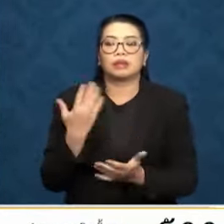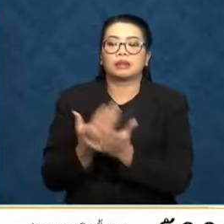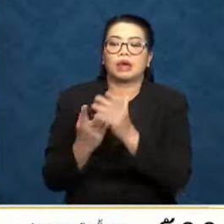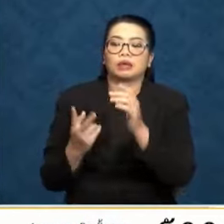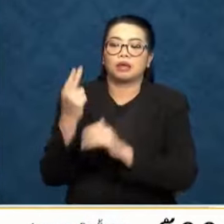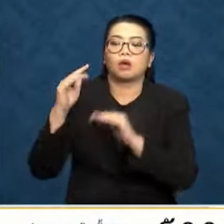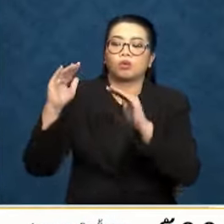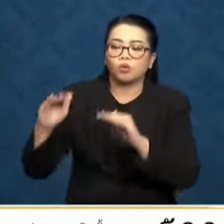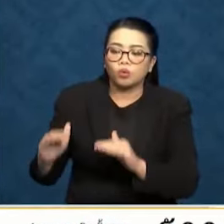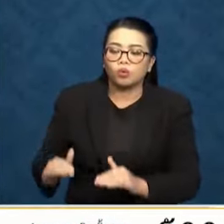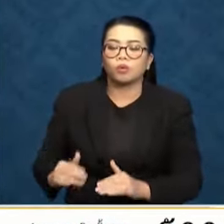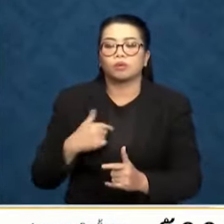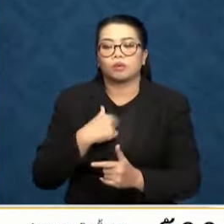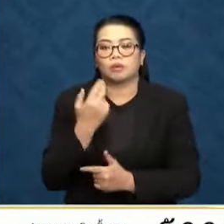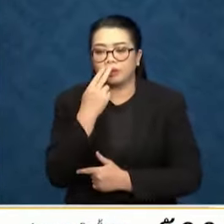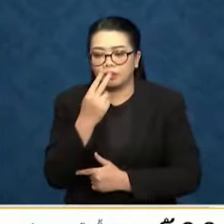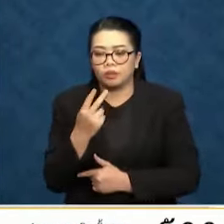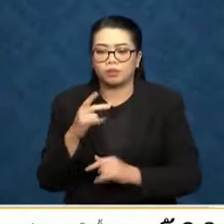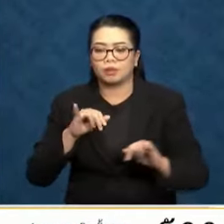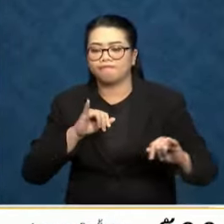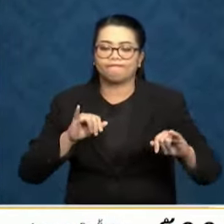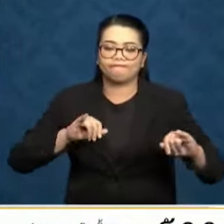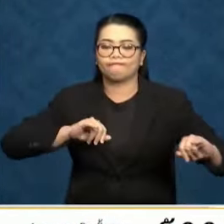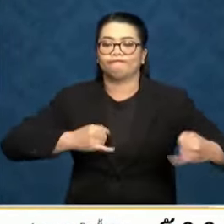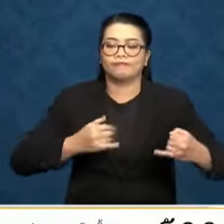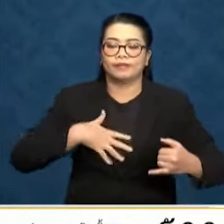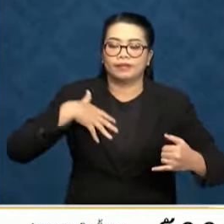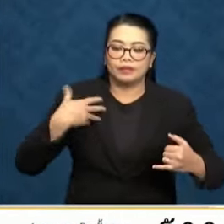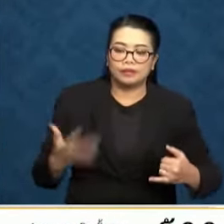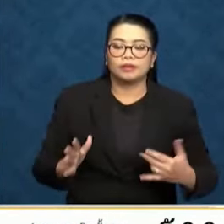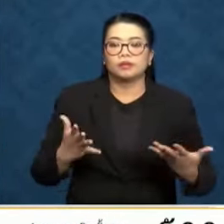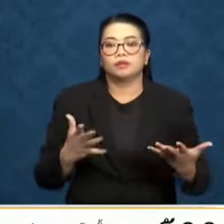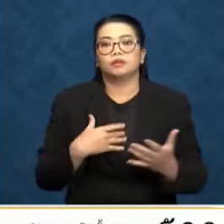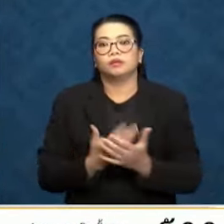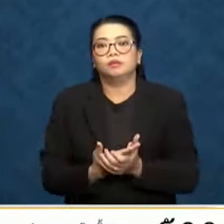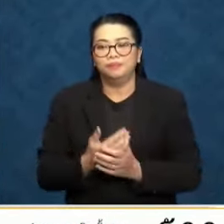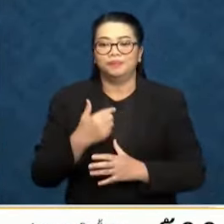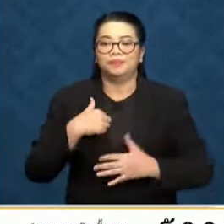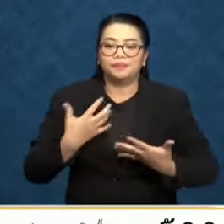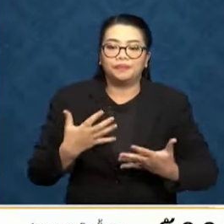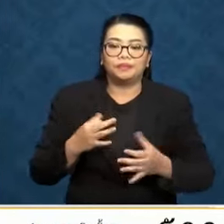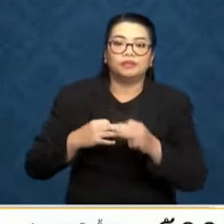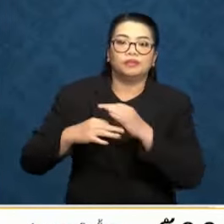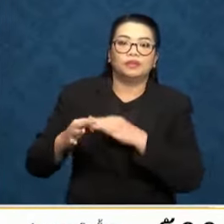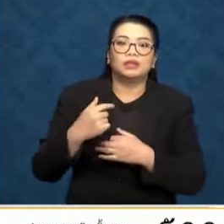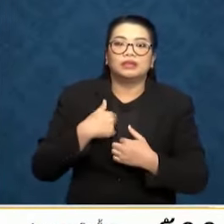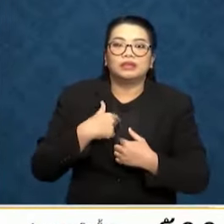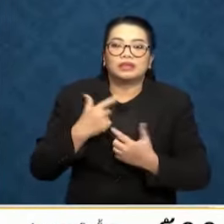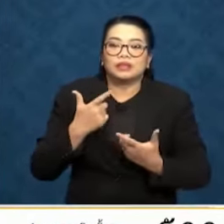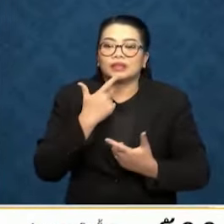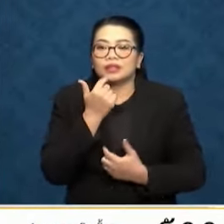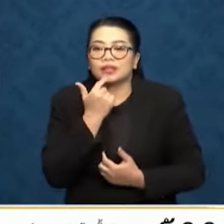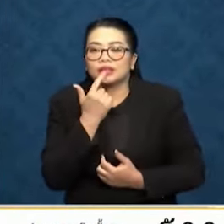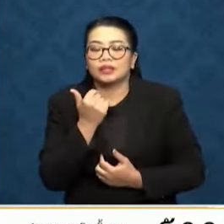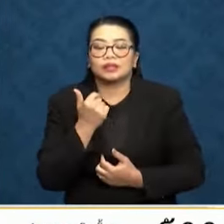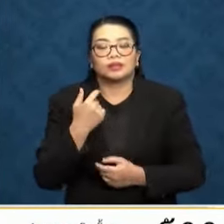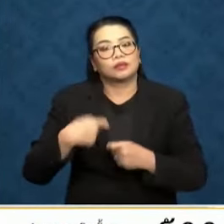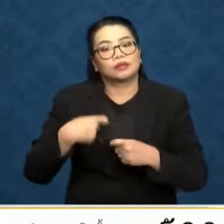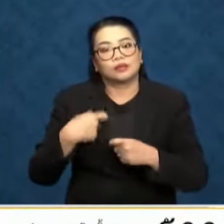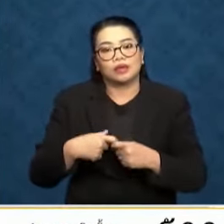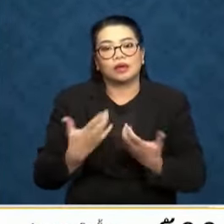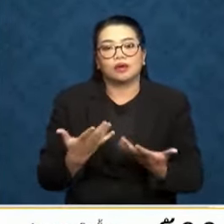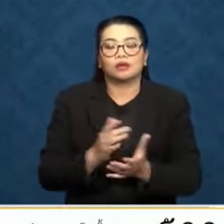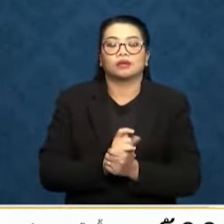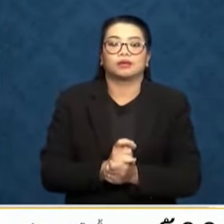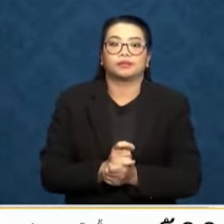งบประมาณเค้าเนี่ยบางทีมันก็มีอิชชู่กันถูกมั้ยคะไม่ต้องมานั่งรับหน้าแทนนแทนไม่ต้องมานั่งรับหน้าแทนรัฐบาล